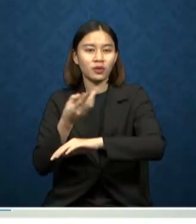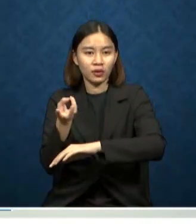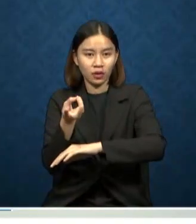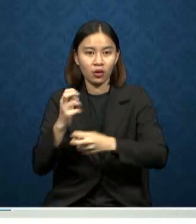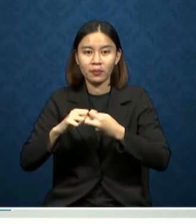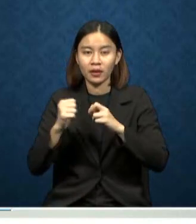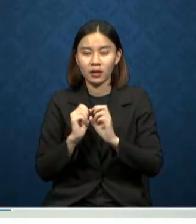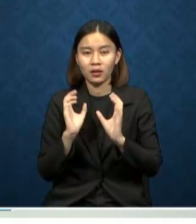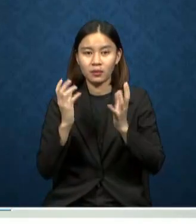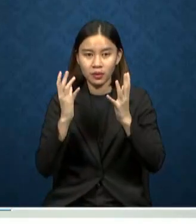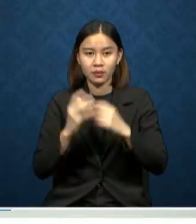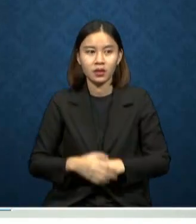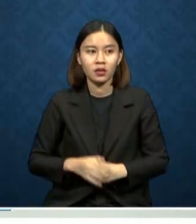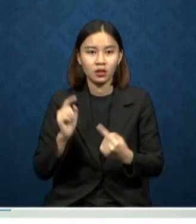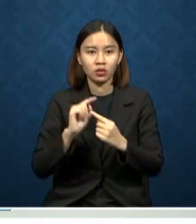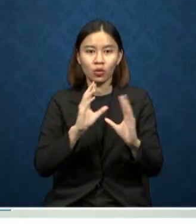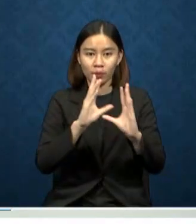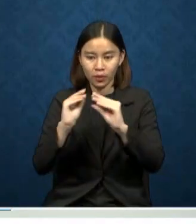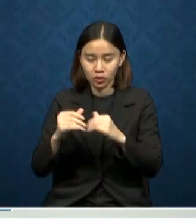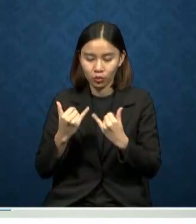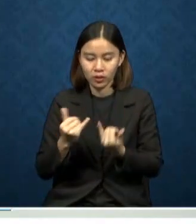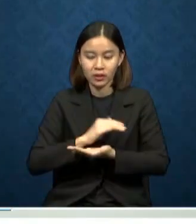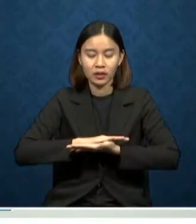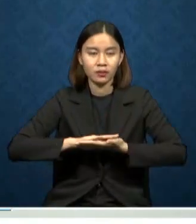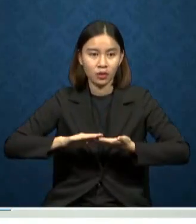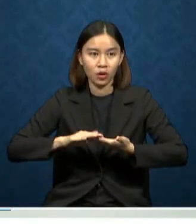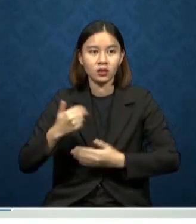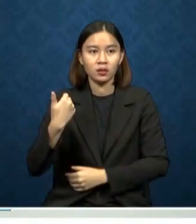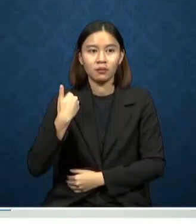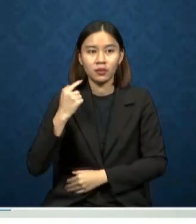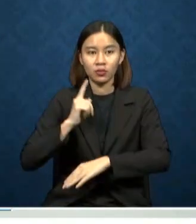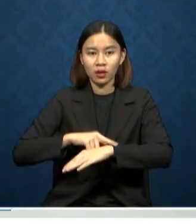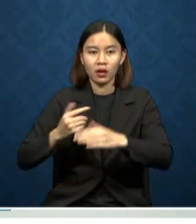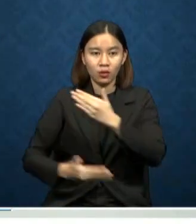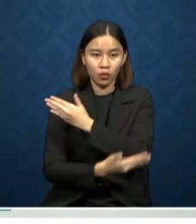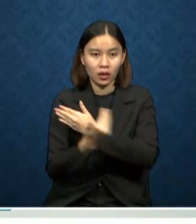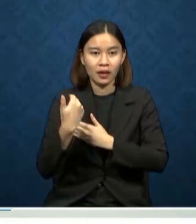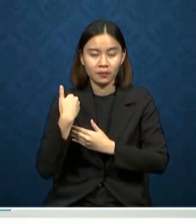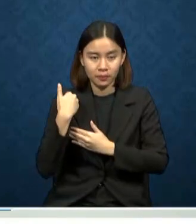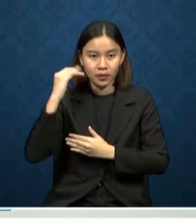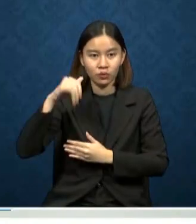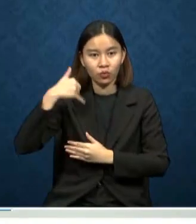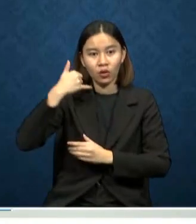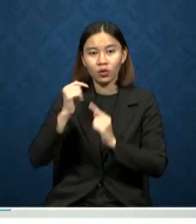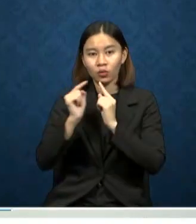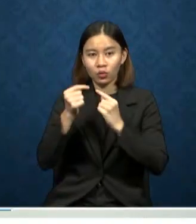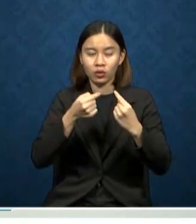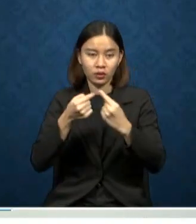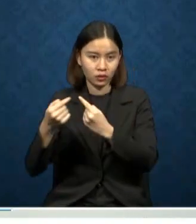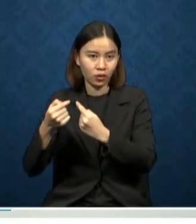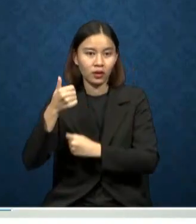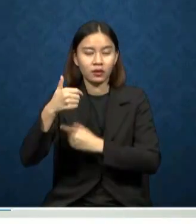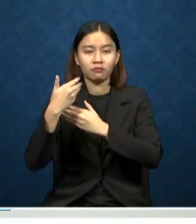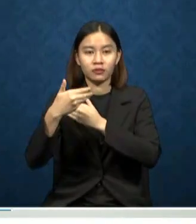ปัญหานะครับจากการประชุมวันนี้ที่เสร็จสิ้นเรายังมีเวลามีโอกาสที่จะต่อสายหากันพูดคุยกัน